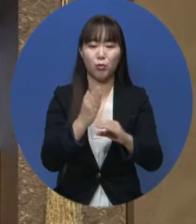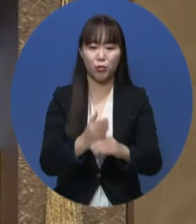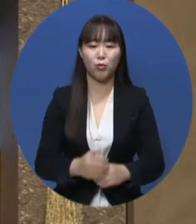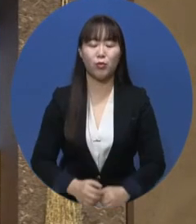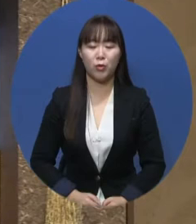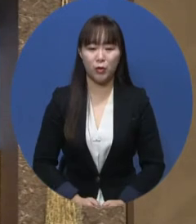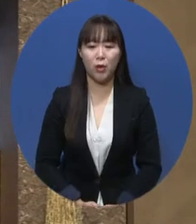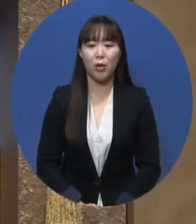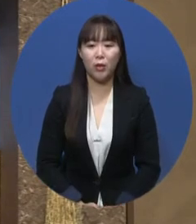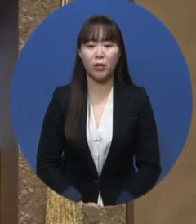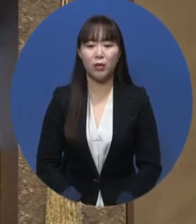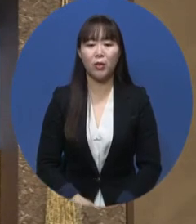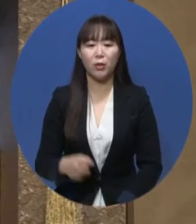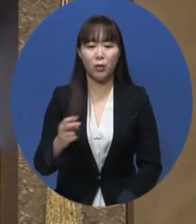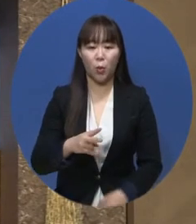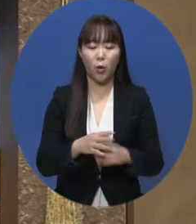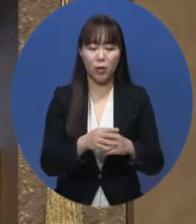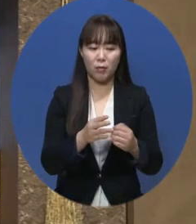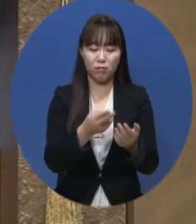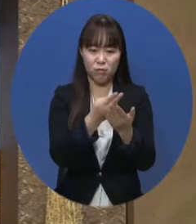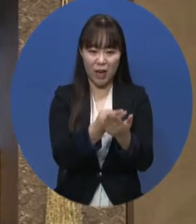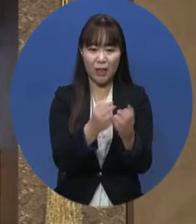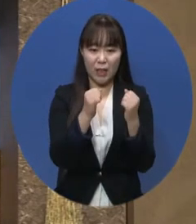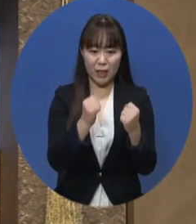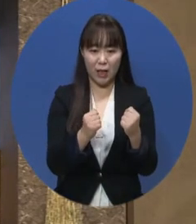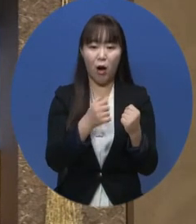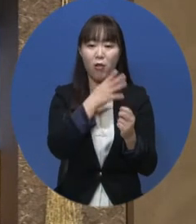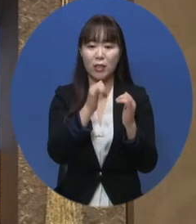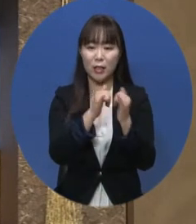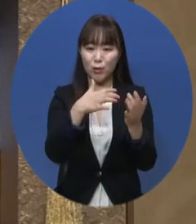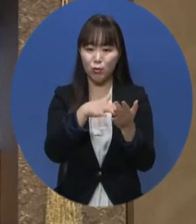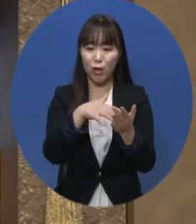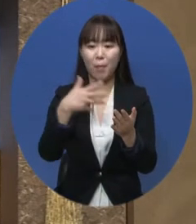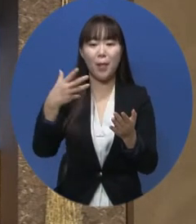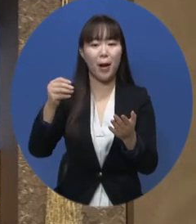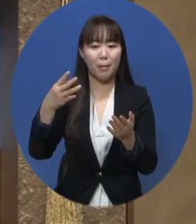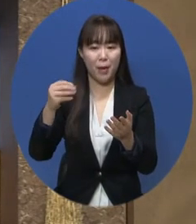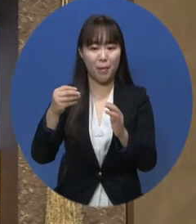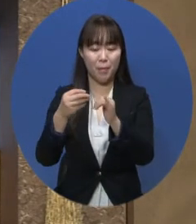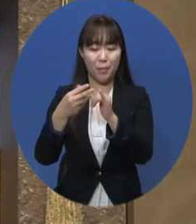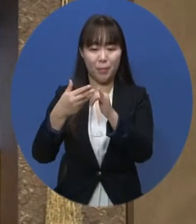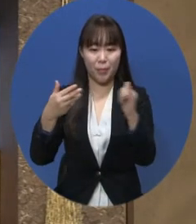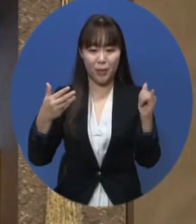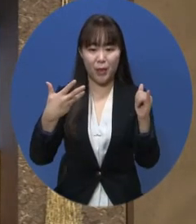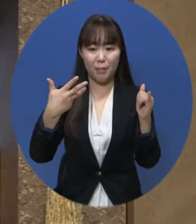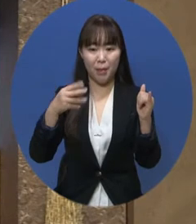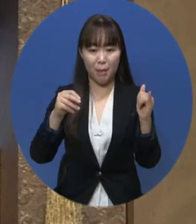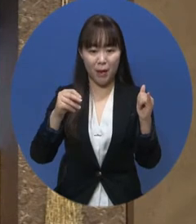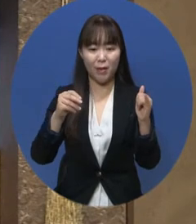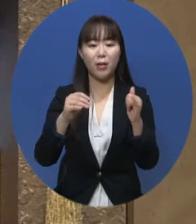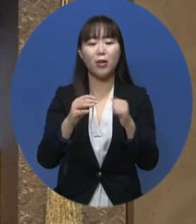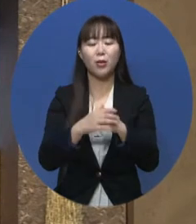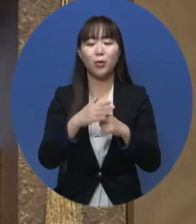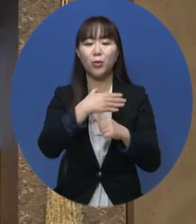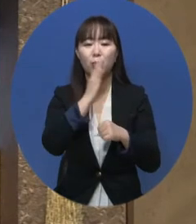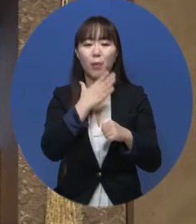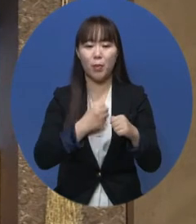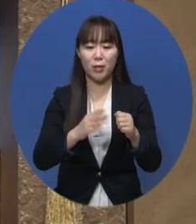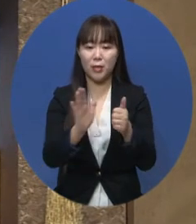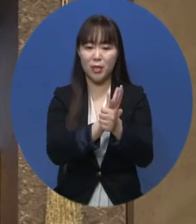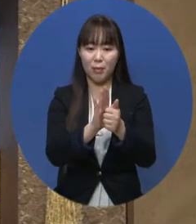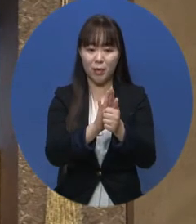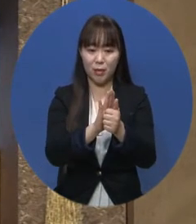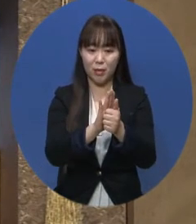네. 또한 입소 계신 어르신들이 약 8만여 명 정도 예. 저희가 노인복지 서비스를